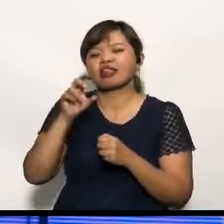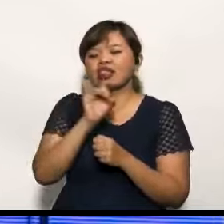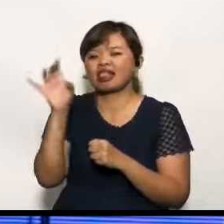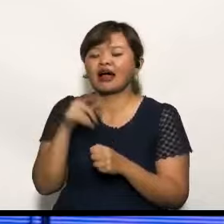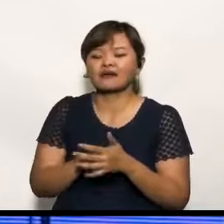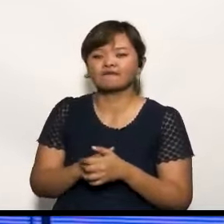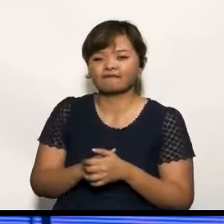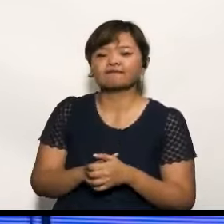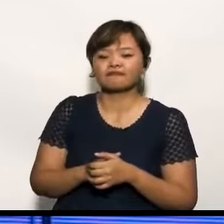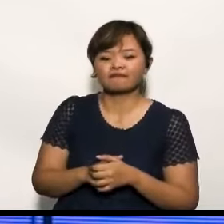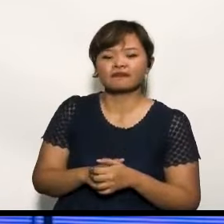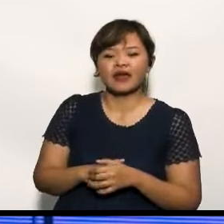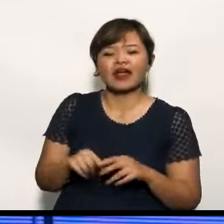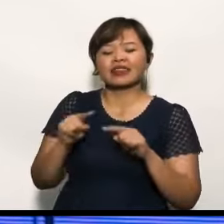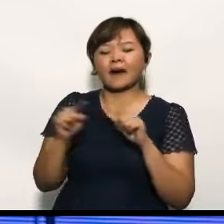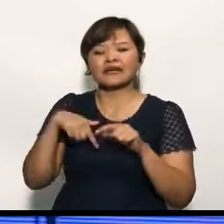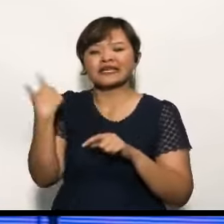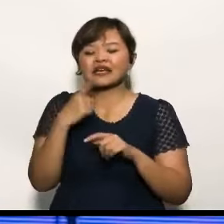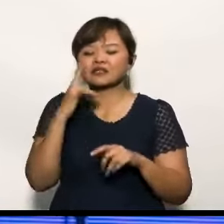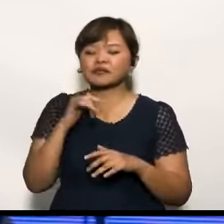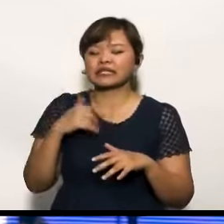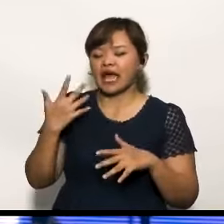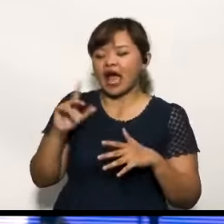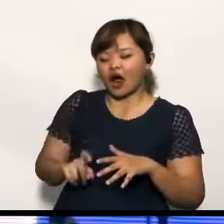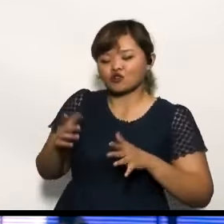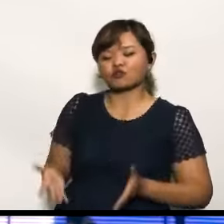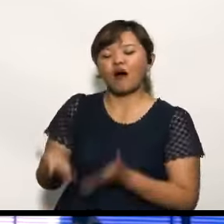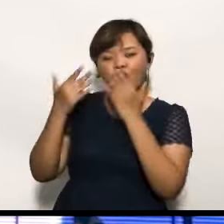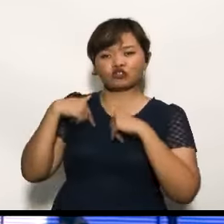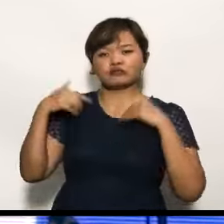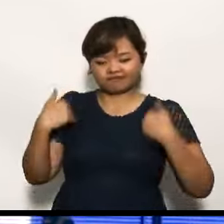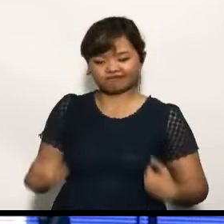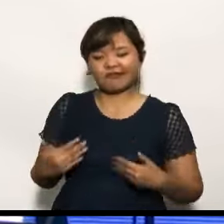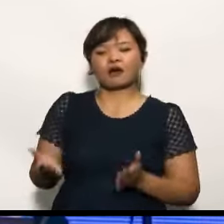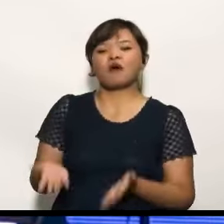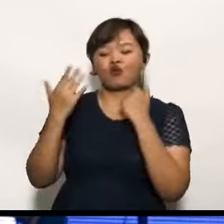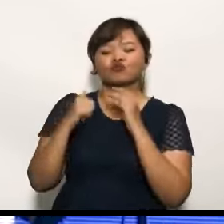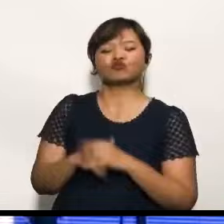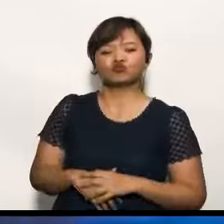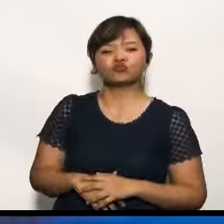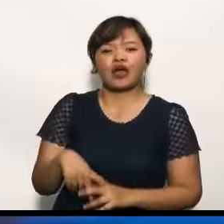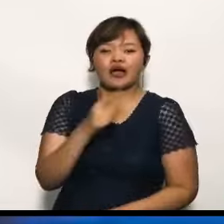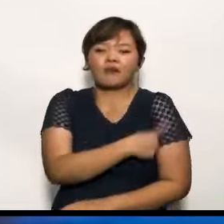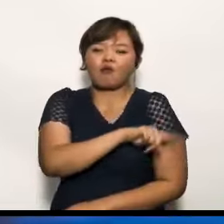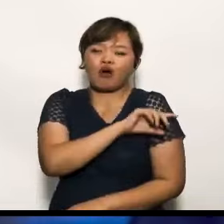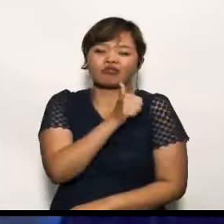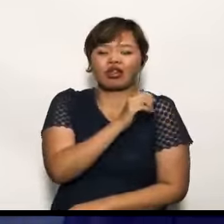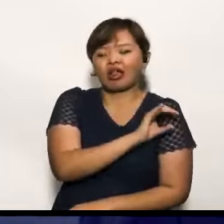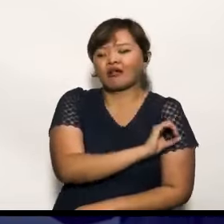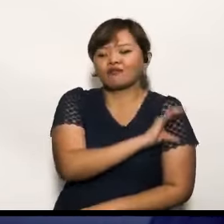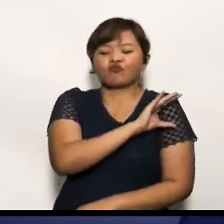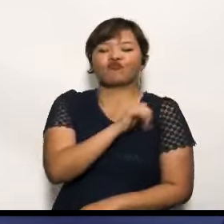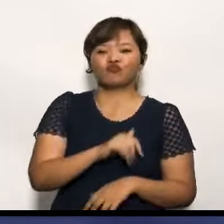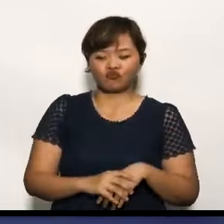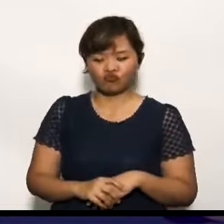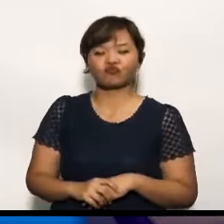our enemy, kita menaklukkan musuh kita, but we build our own. Kita bangun diri kita sendiri. So kita harus rubah